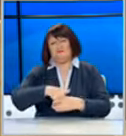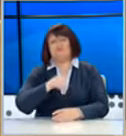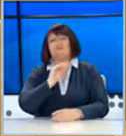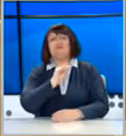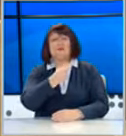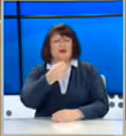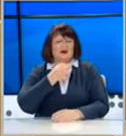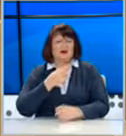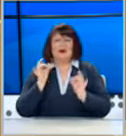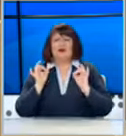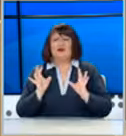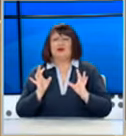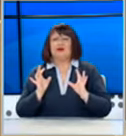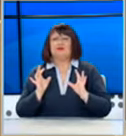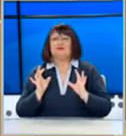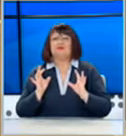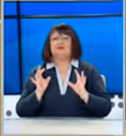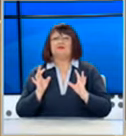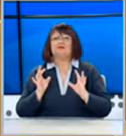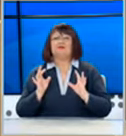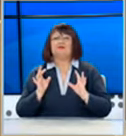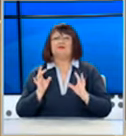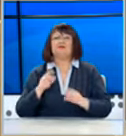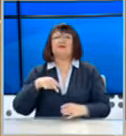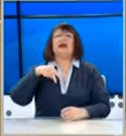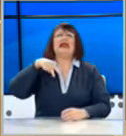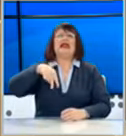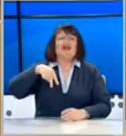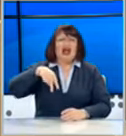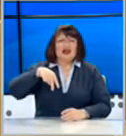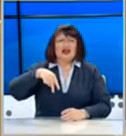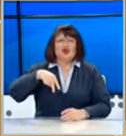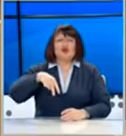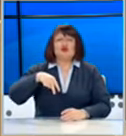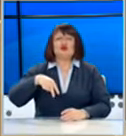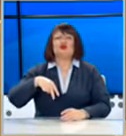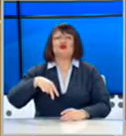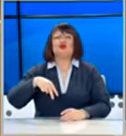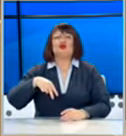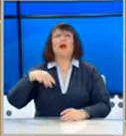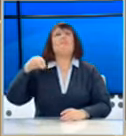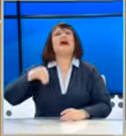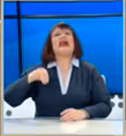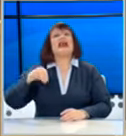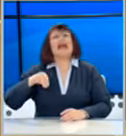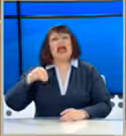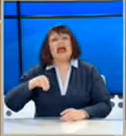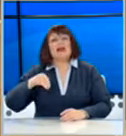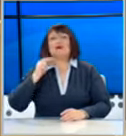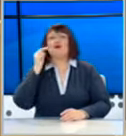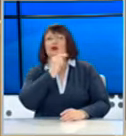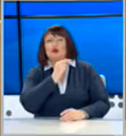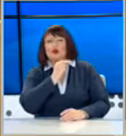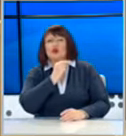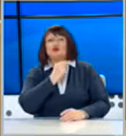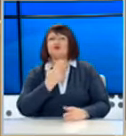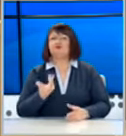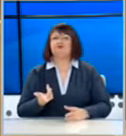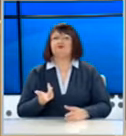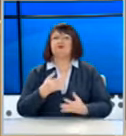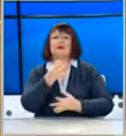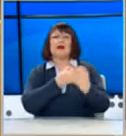άκουσα σήμερα τον κύριο Λιβάνιο, τον κύριο Παύλο Μαρινάκη και τον Πρωθυπουργό να